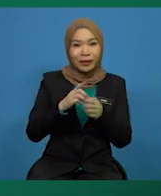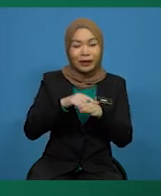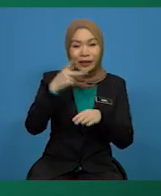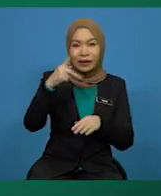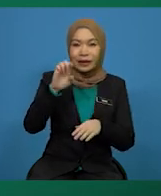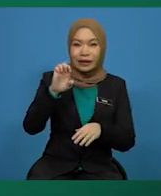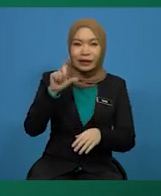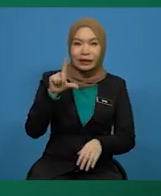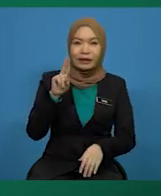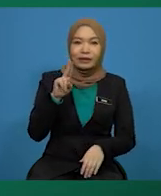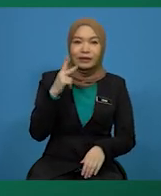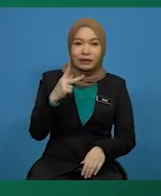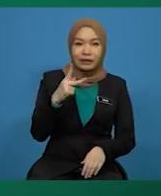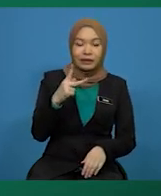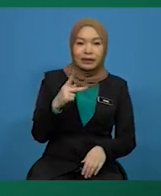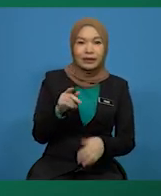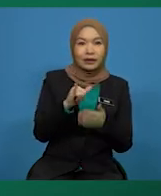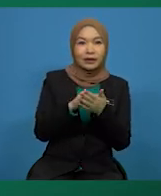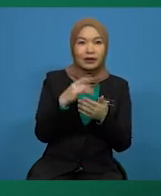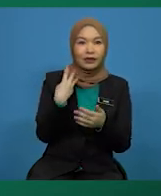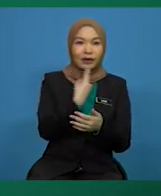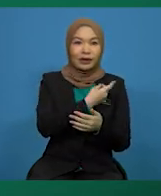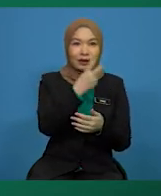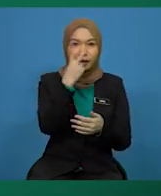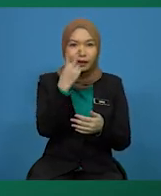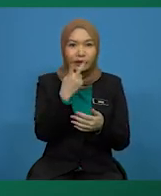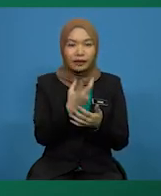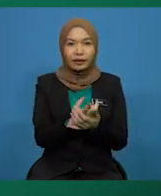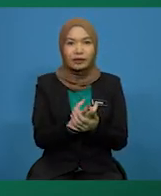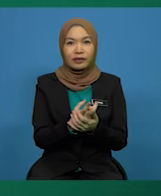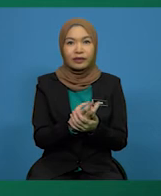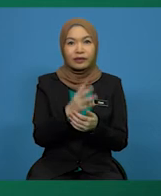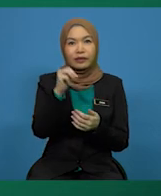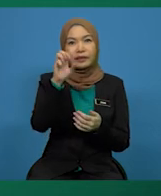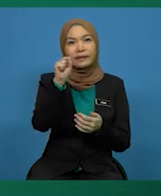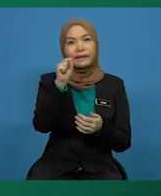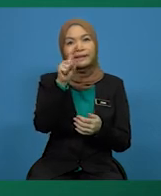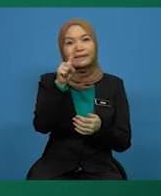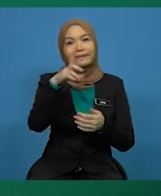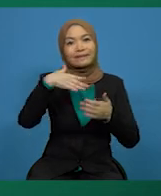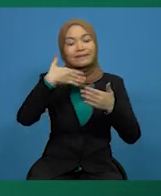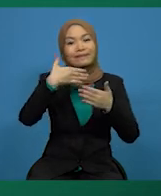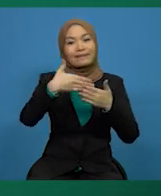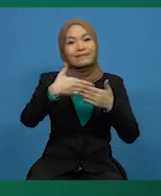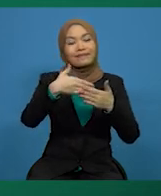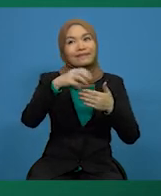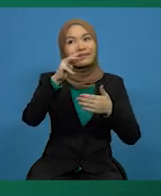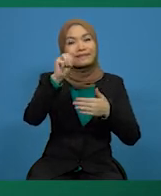keluk MD yang anjal sempurna, kita lihat di situ MS1 ke